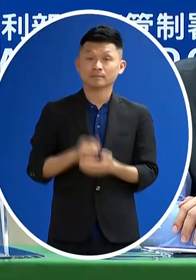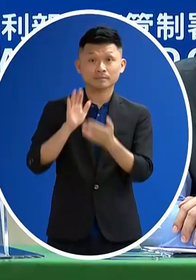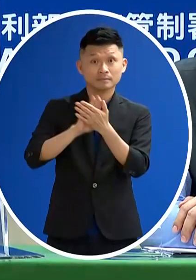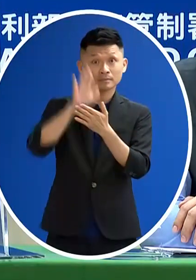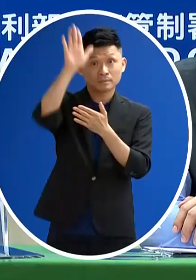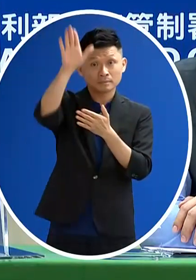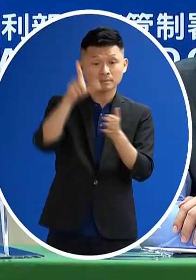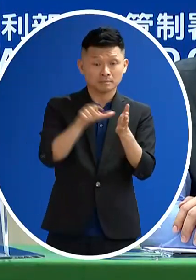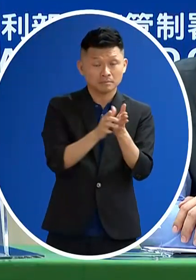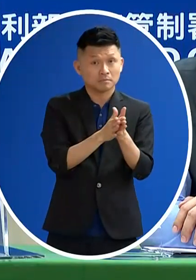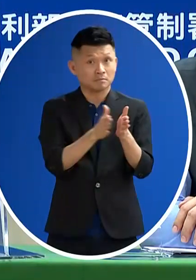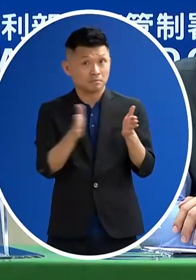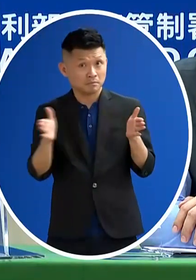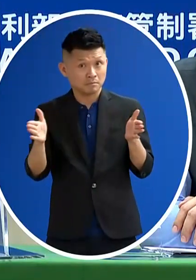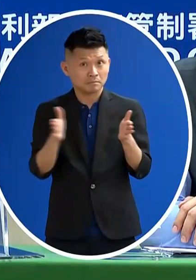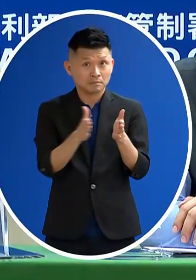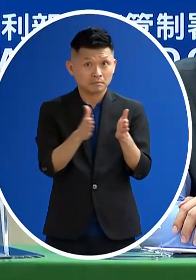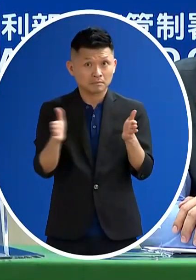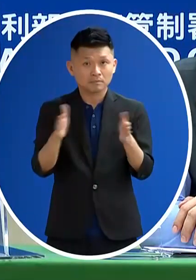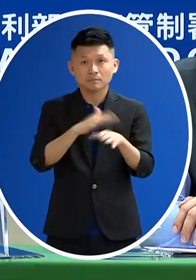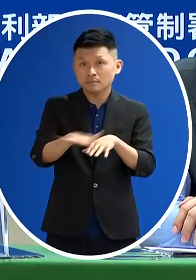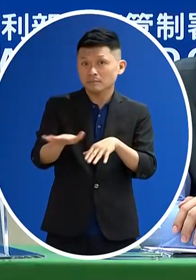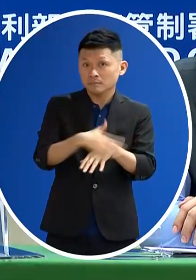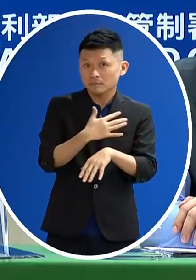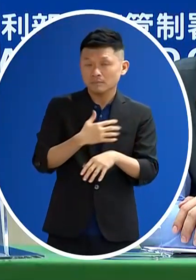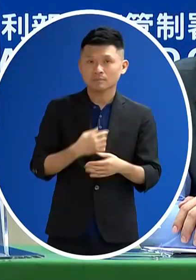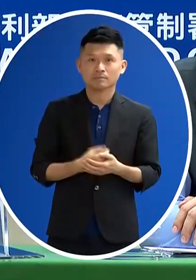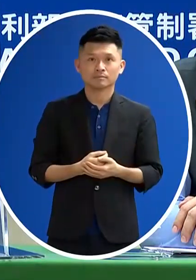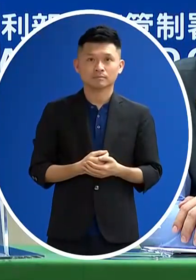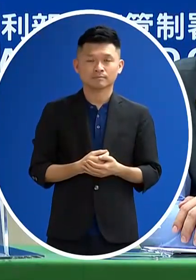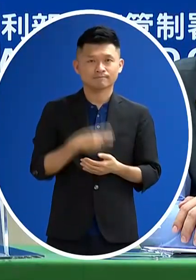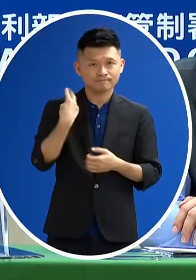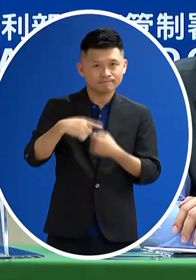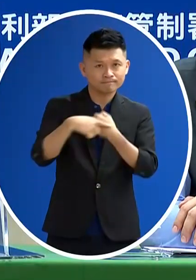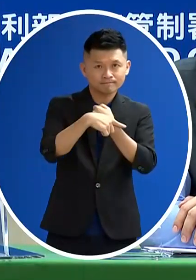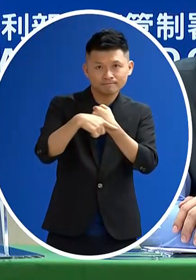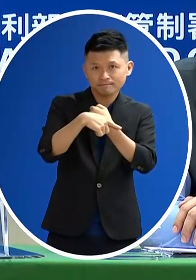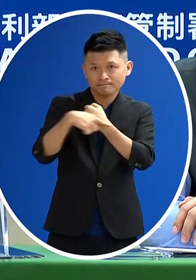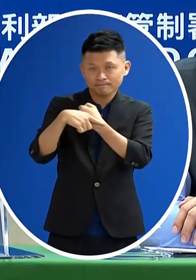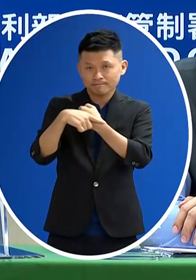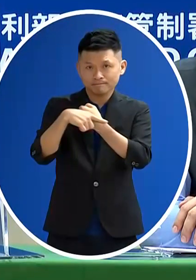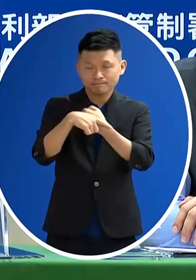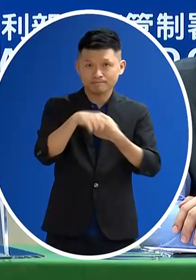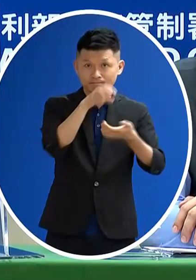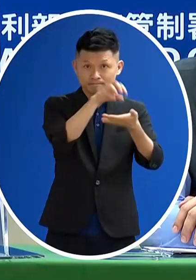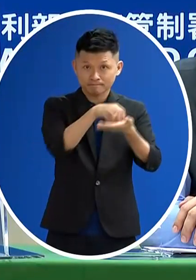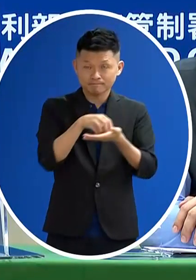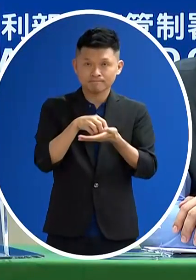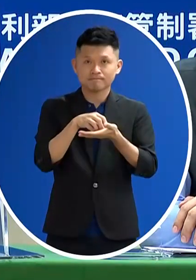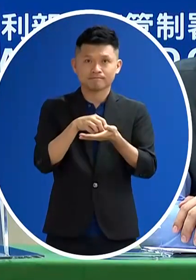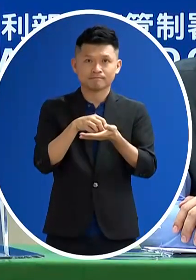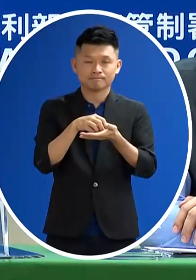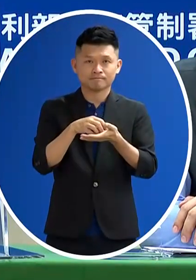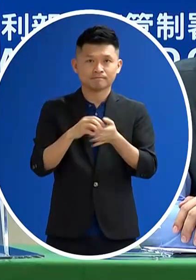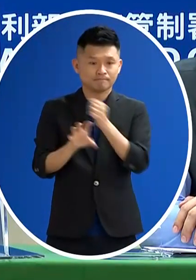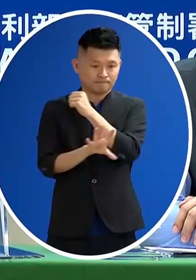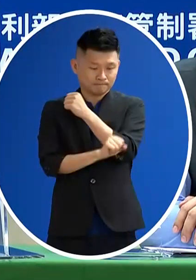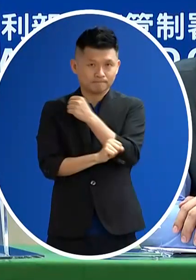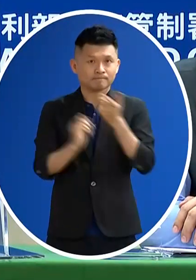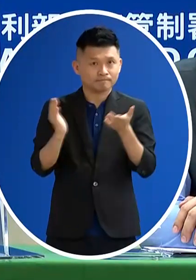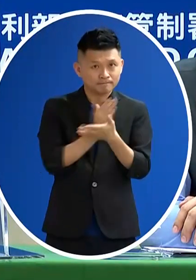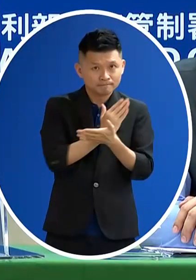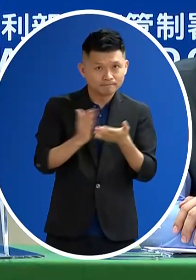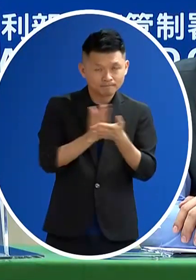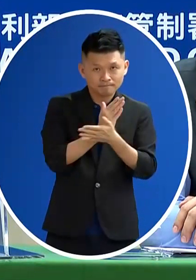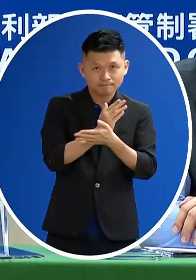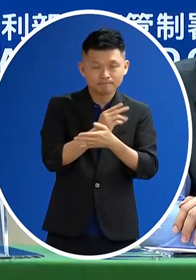会延长时间或等等，那根据哈有相关的研究哈，那才根据那样的一个基础哈，再来做